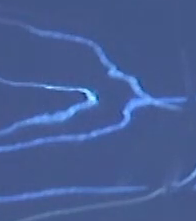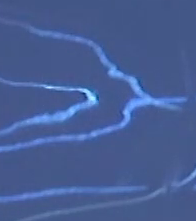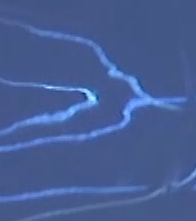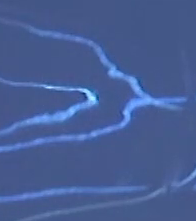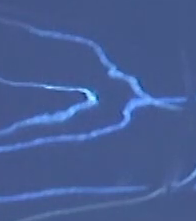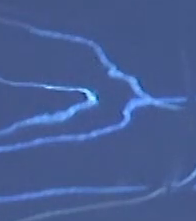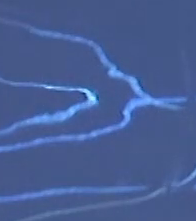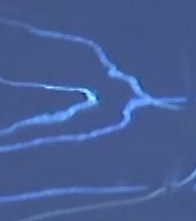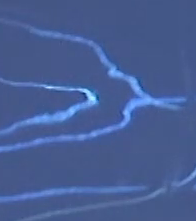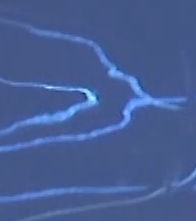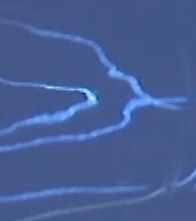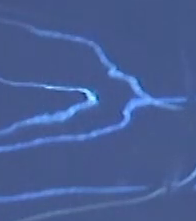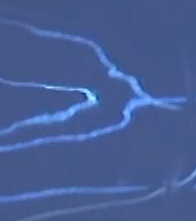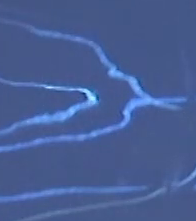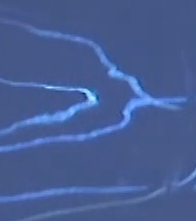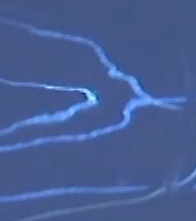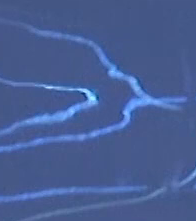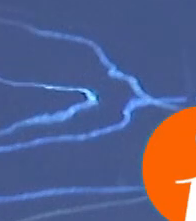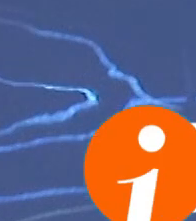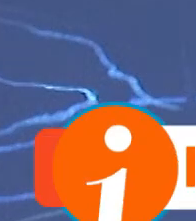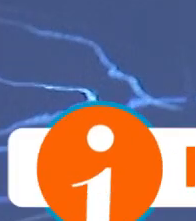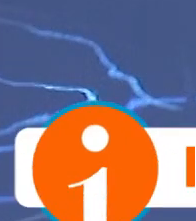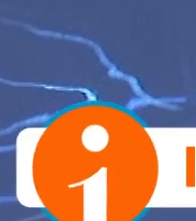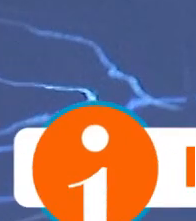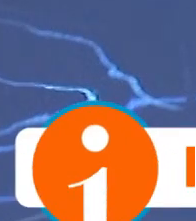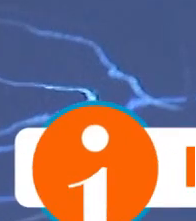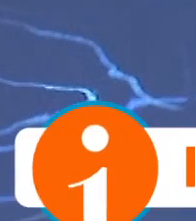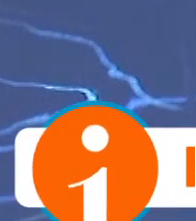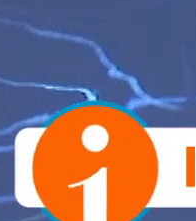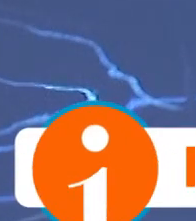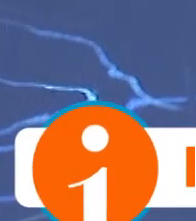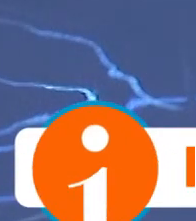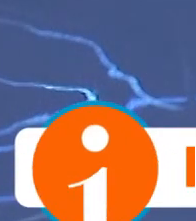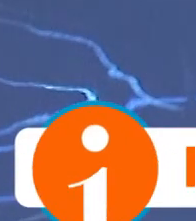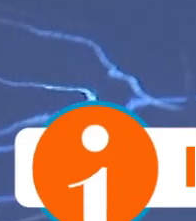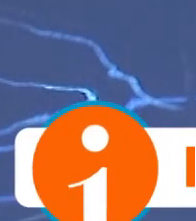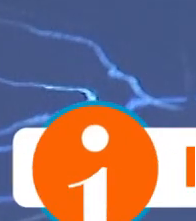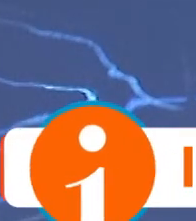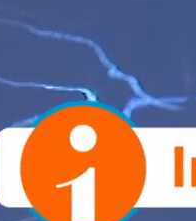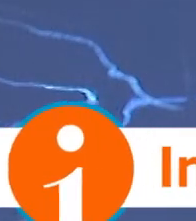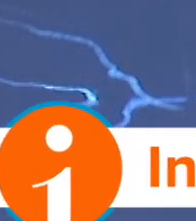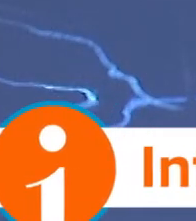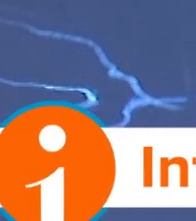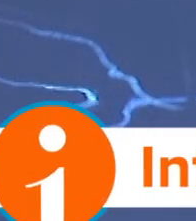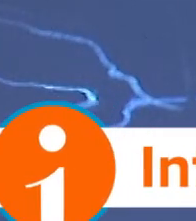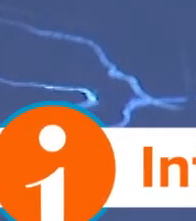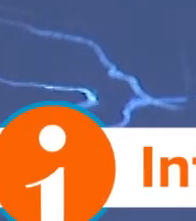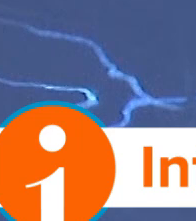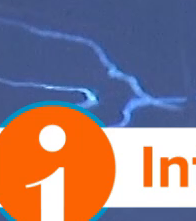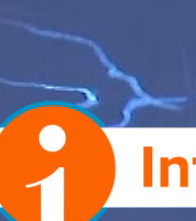мен журналистік зерттеулер. Ең маңызды және қызықты ақпараттар Информбюроның YouTube арнасында.